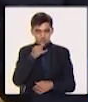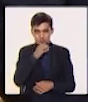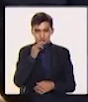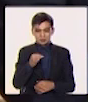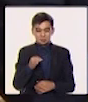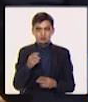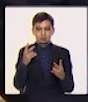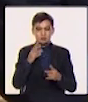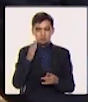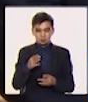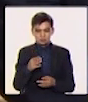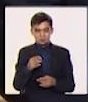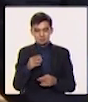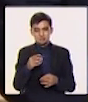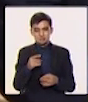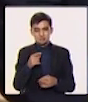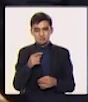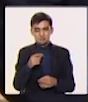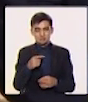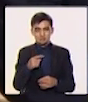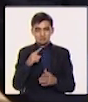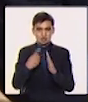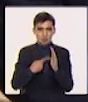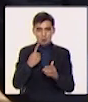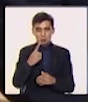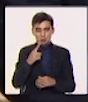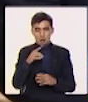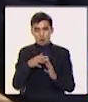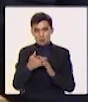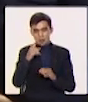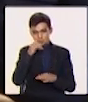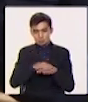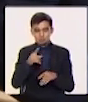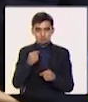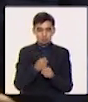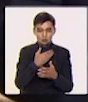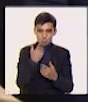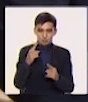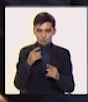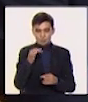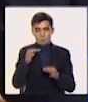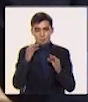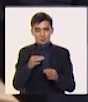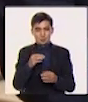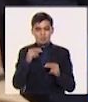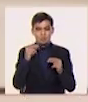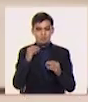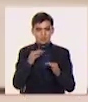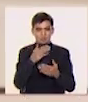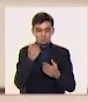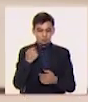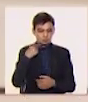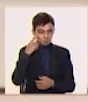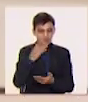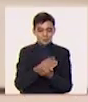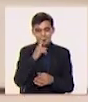келіп ондай бір ауыл әкімінен үйтіп талап еткен, неге істемей жатсыздар деген ол енді дұрыс емес деп ойлаймын. Ауыл